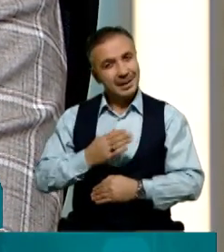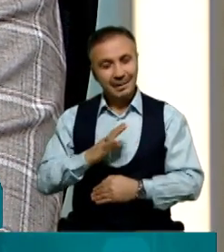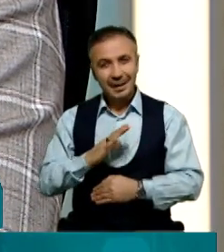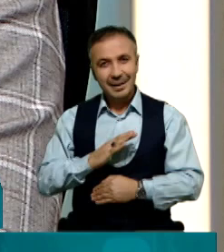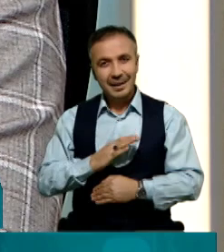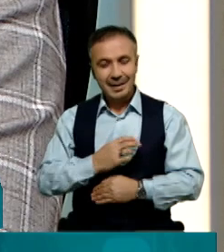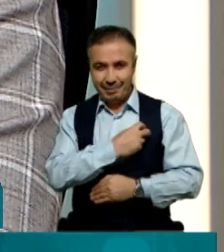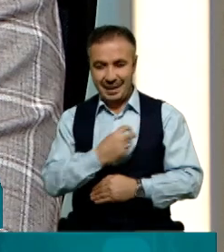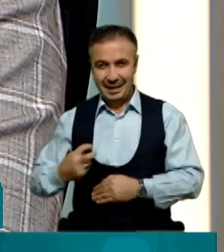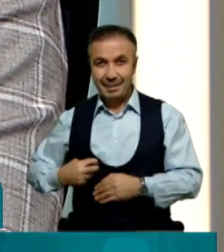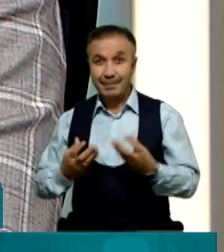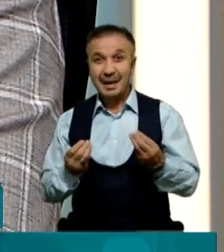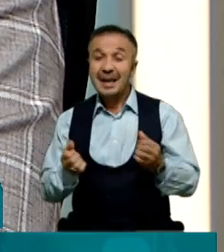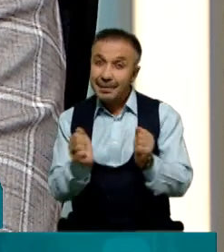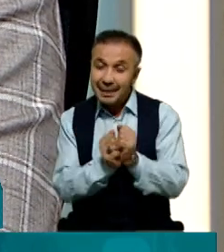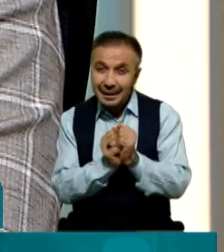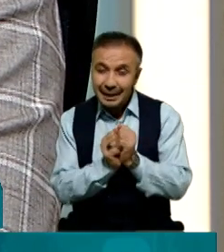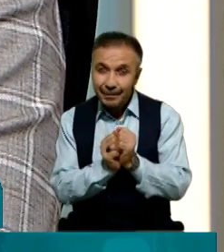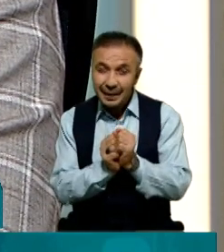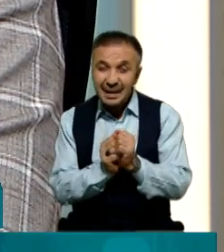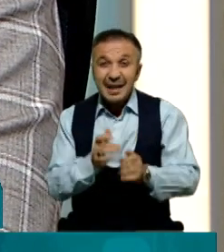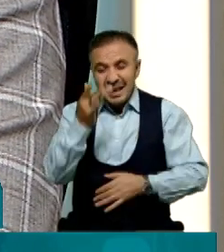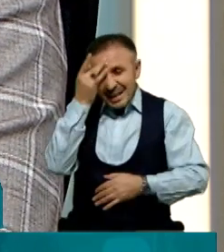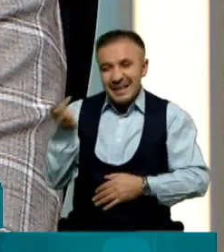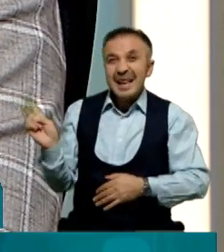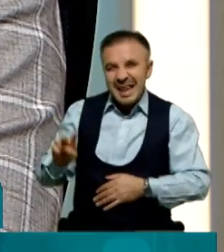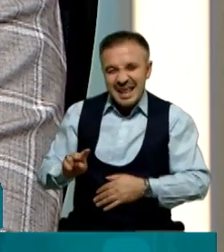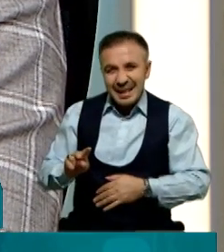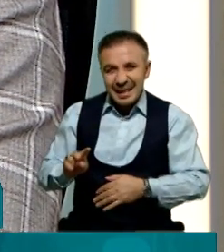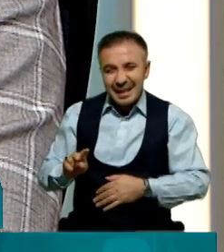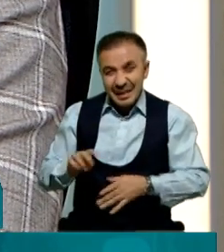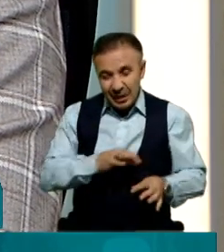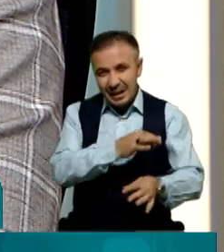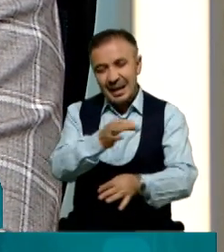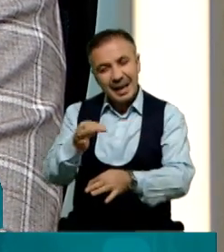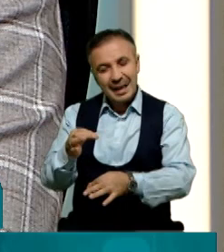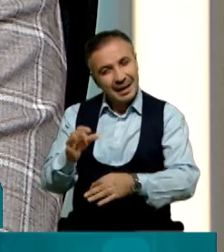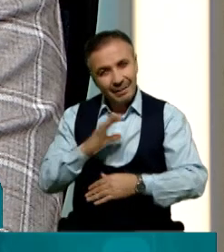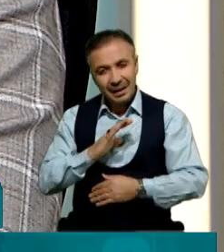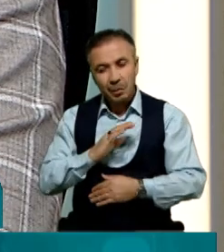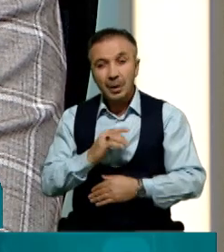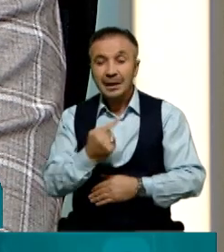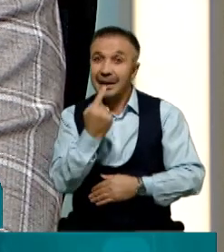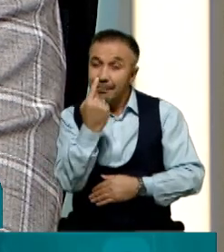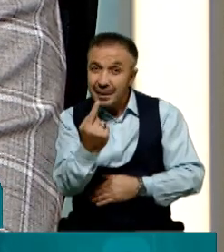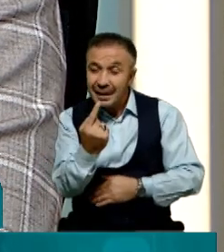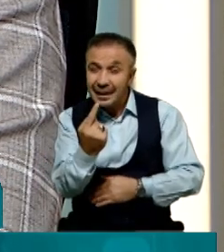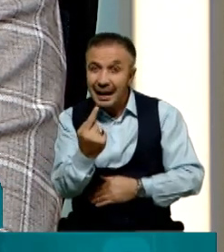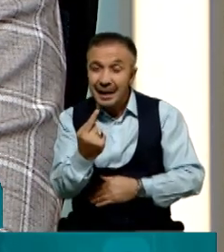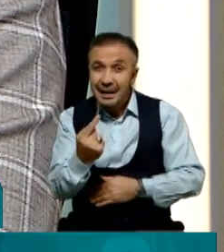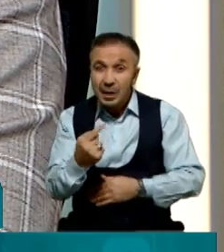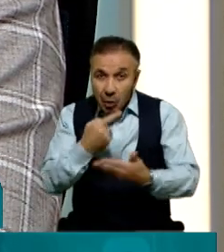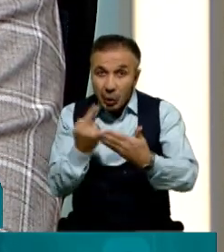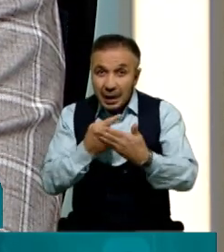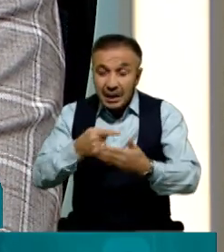peygamberlerle birlikte yine Şehitler gelir bunlardan bir tanesi de Hafız drama